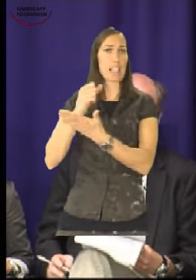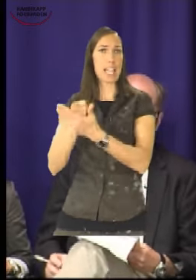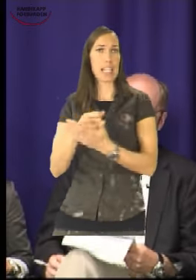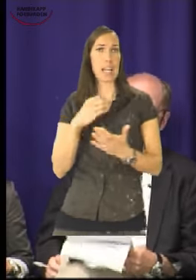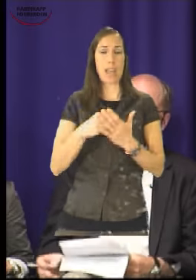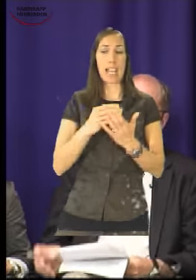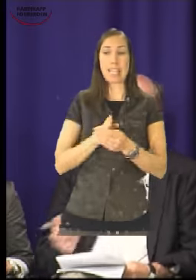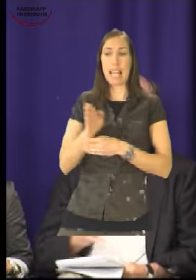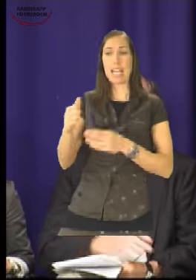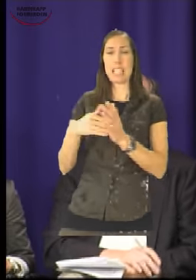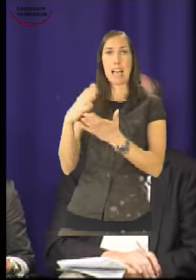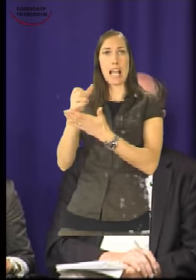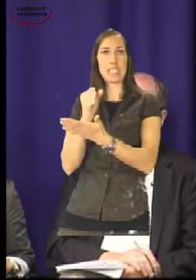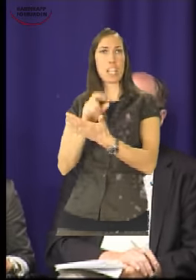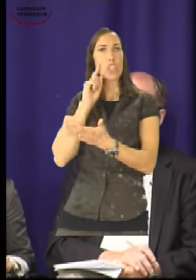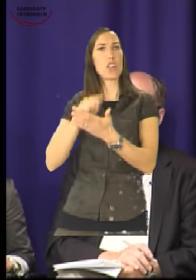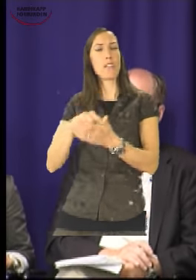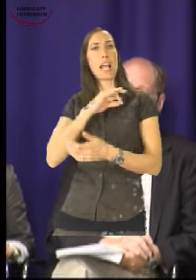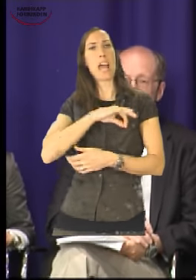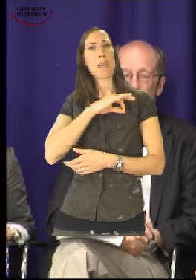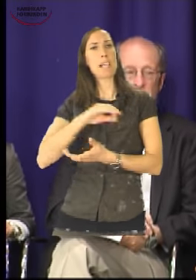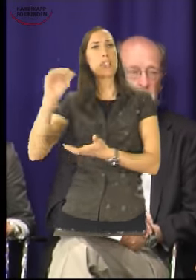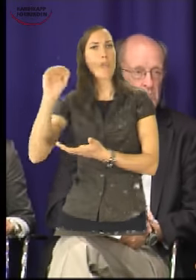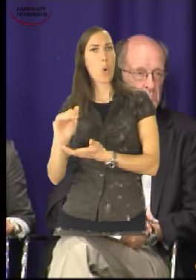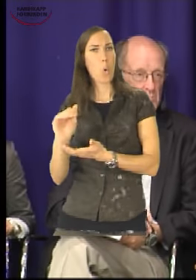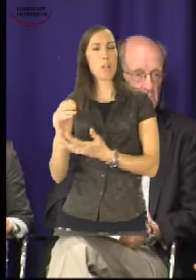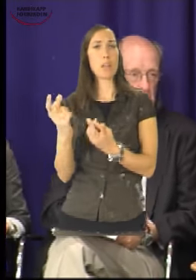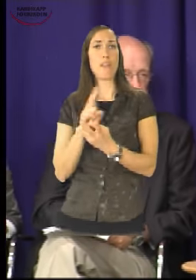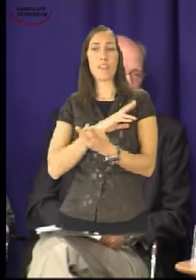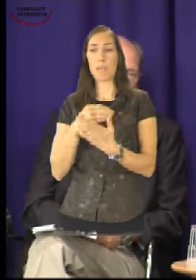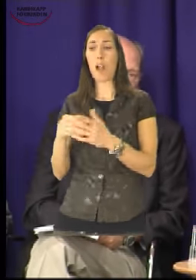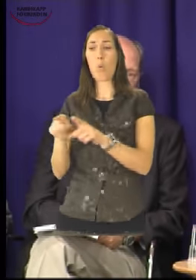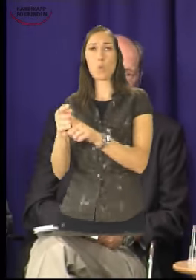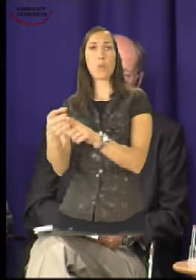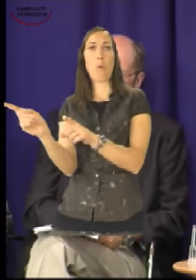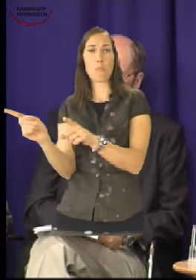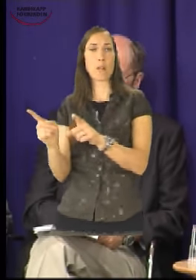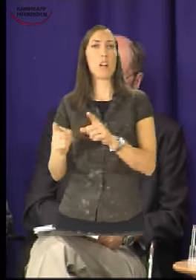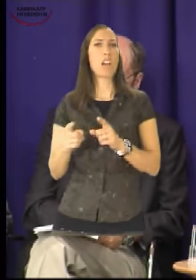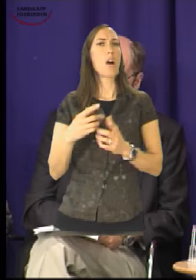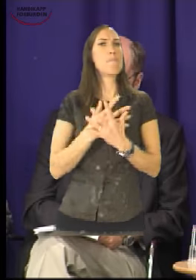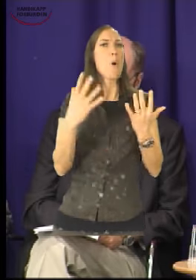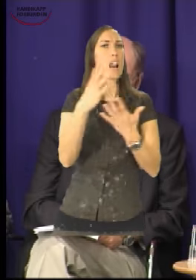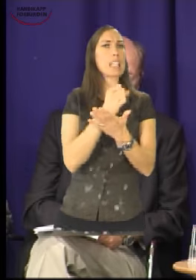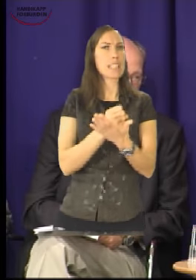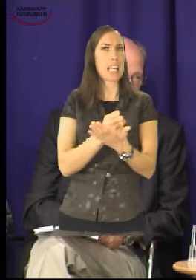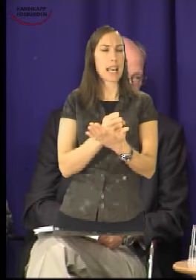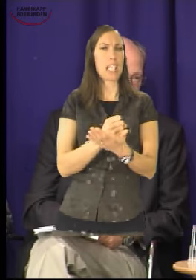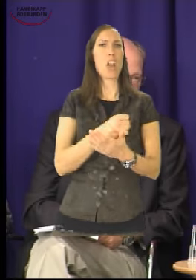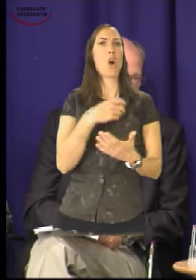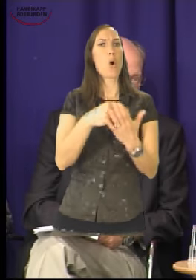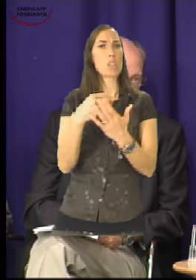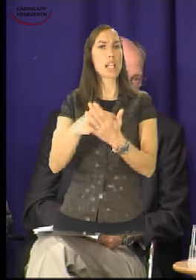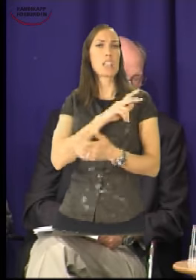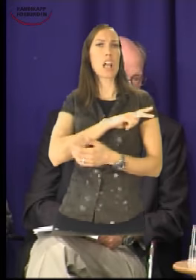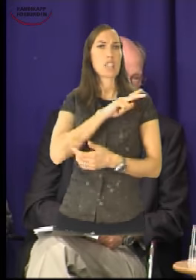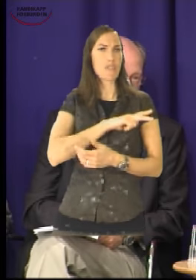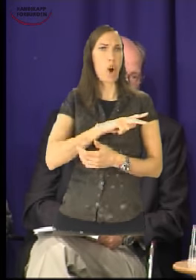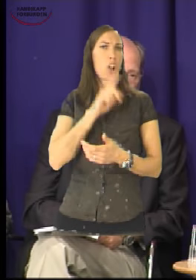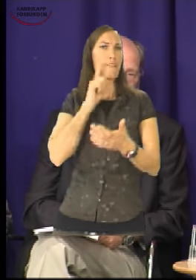landstingen för sjukvårds- eller för läkemedelssubventionen, så ligger de där. Och i väldigt många landsting så har man fört ut kostnadsansvaret